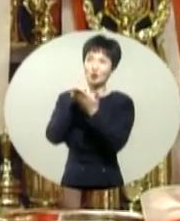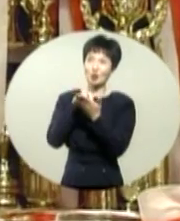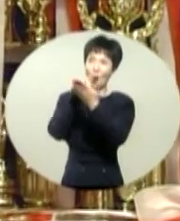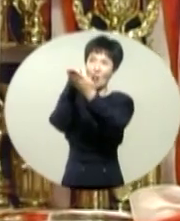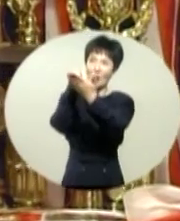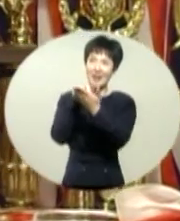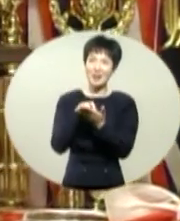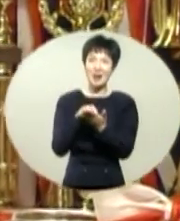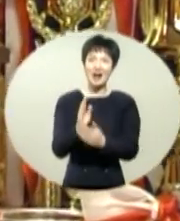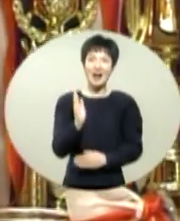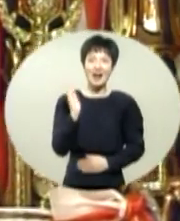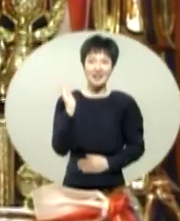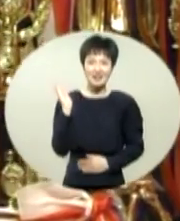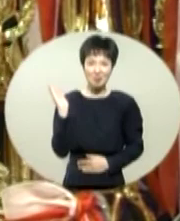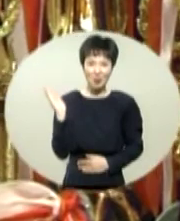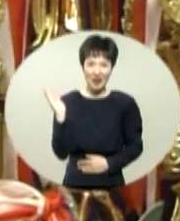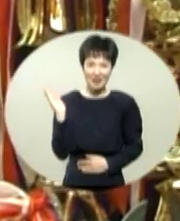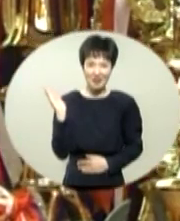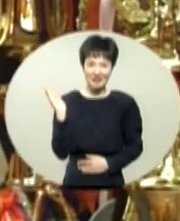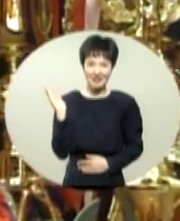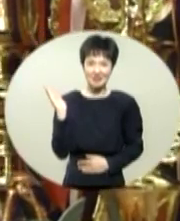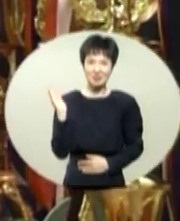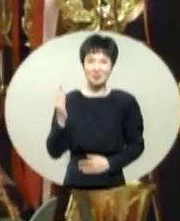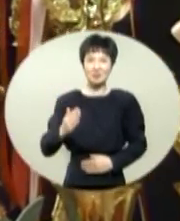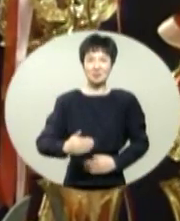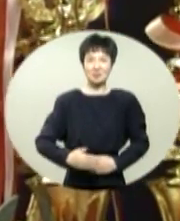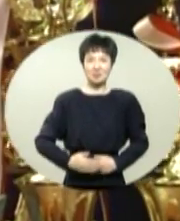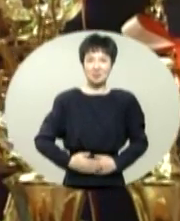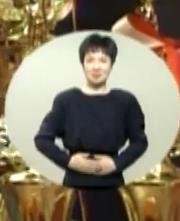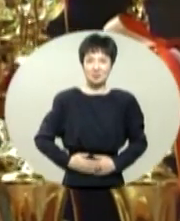は輝かしいものがあります。